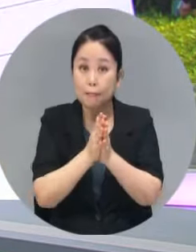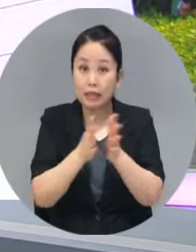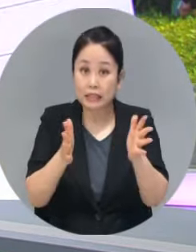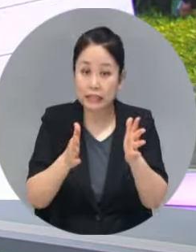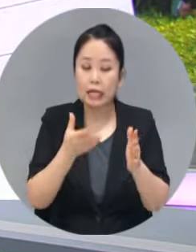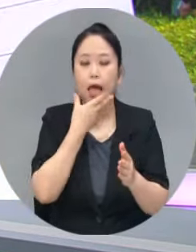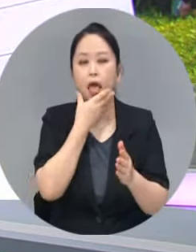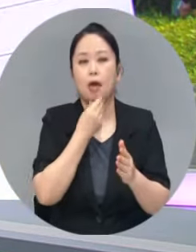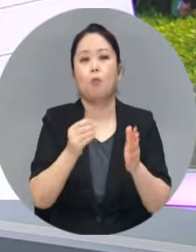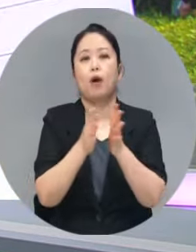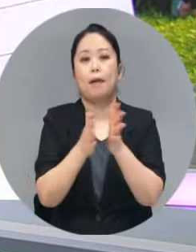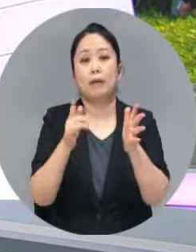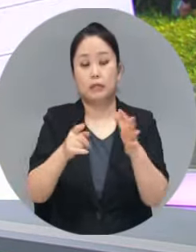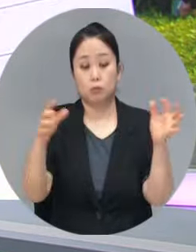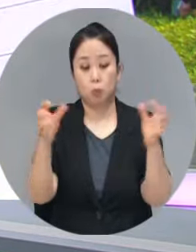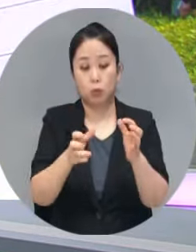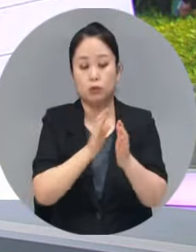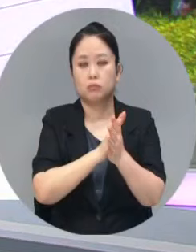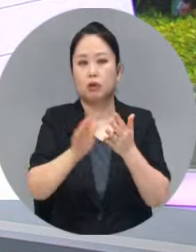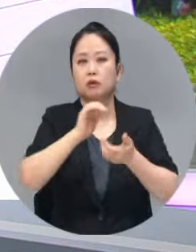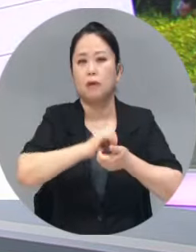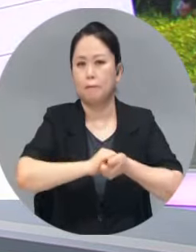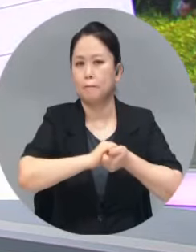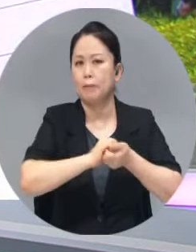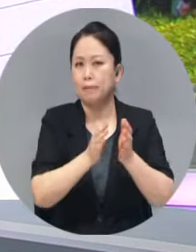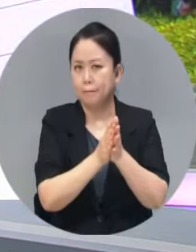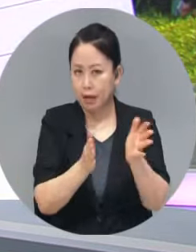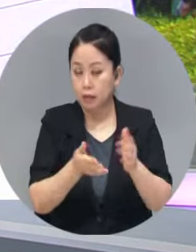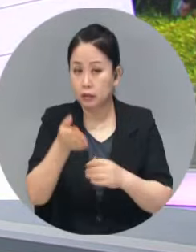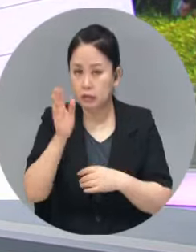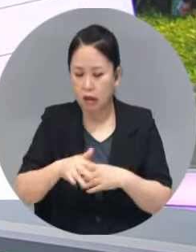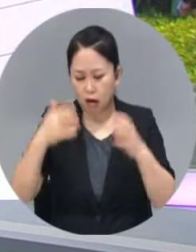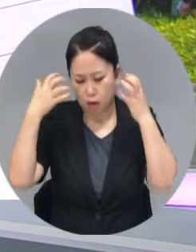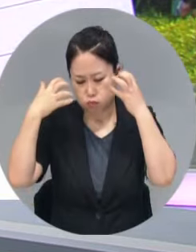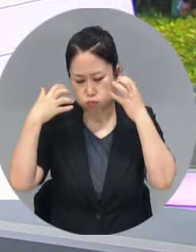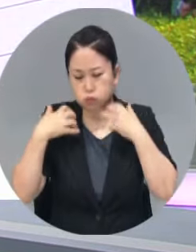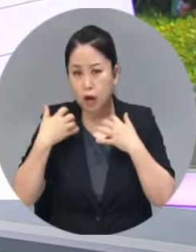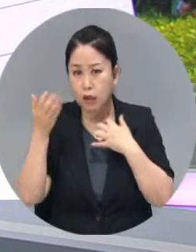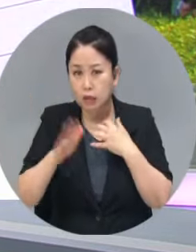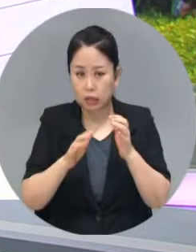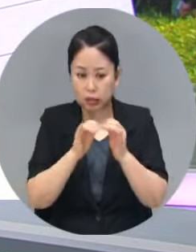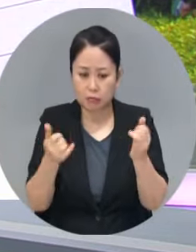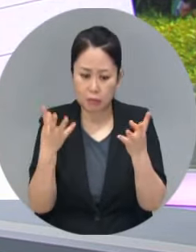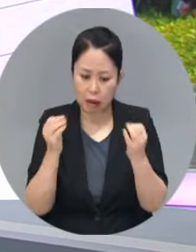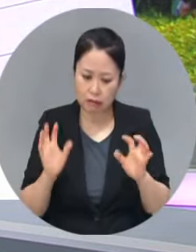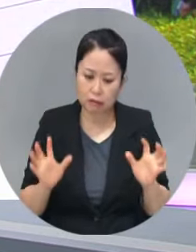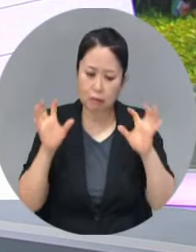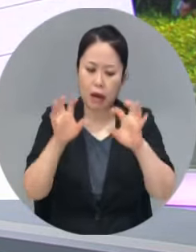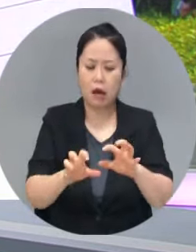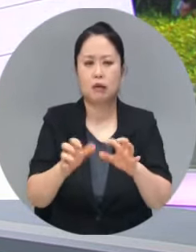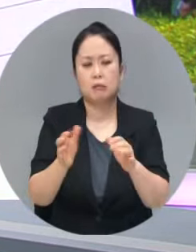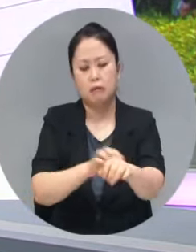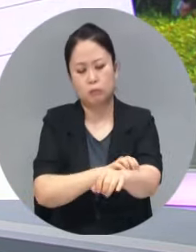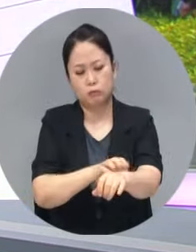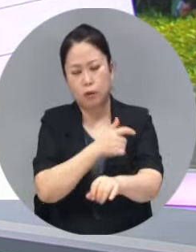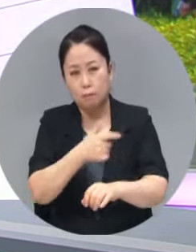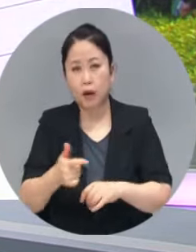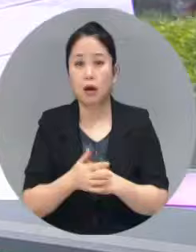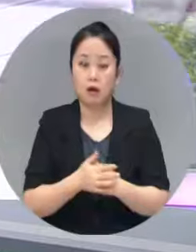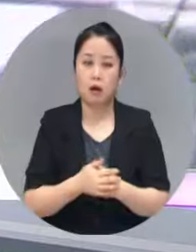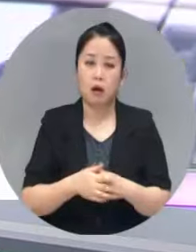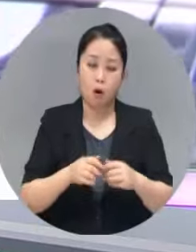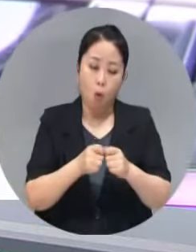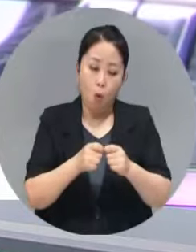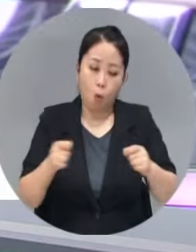모집을 선착순으로 실시했는데요. 찜통 더비 속에 많은 시민들이 몰리면서 큰 불편을 겪었습니다. 오랜 시간